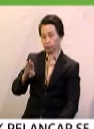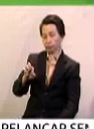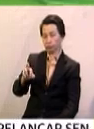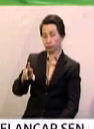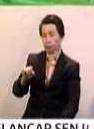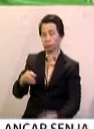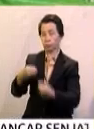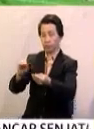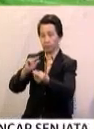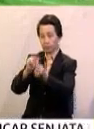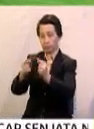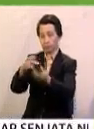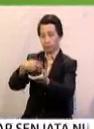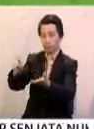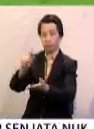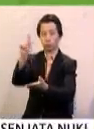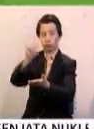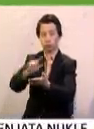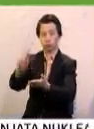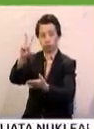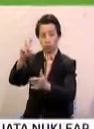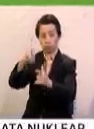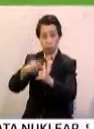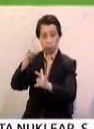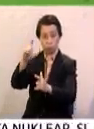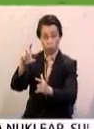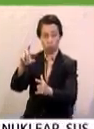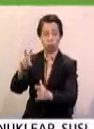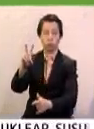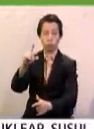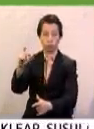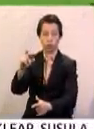diberikan pampasan gaji 2 bulan. Mengikut kontrak, bekas